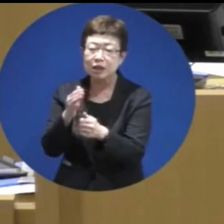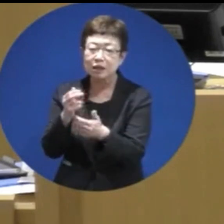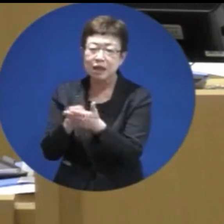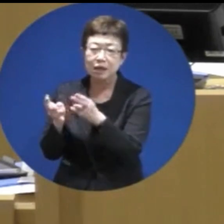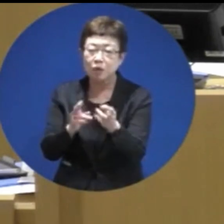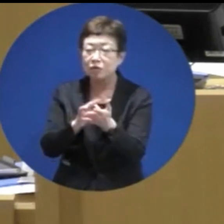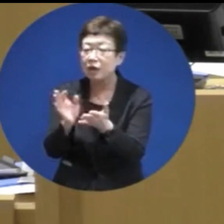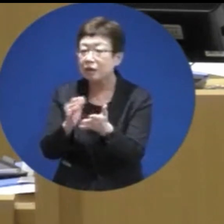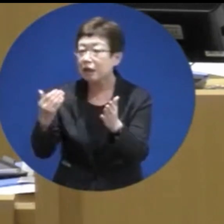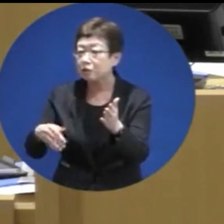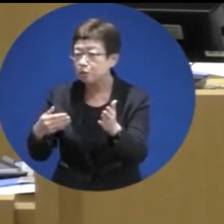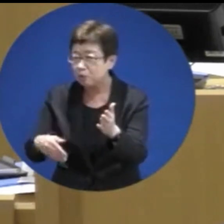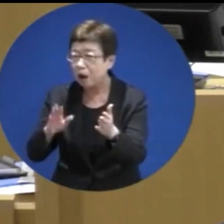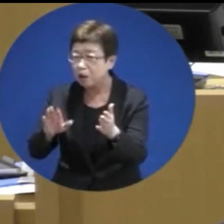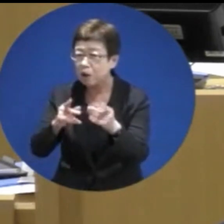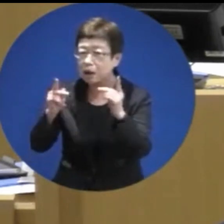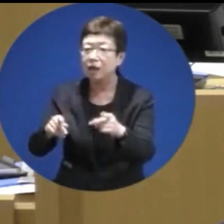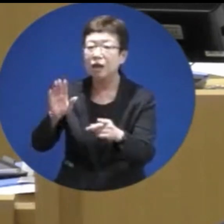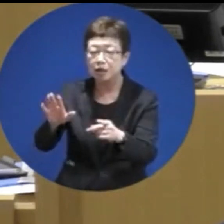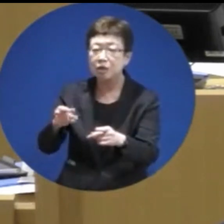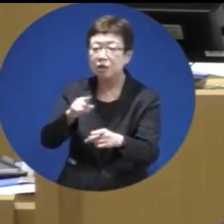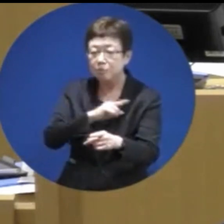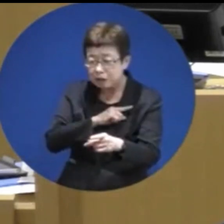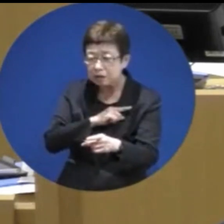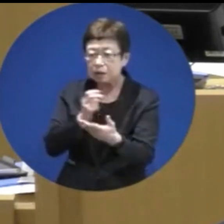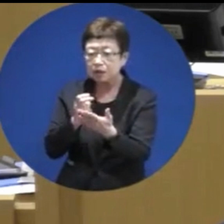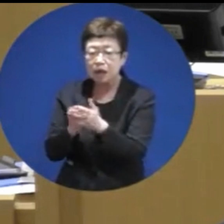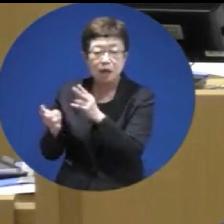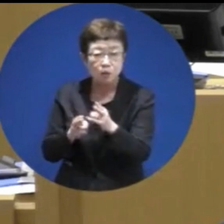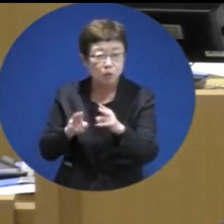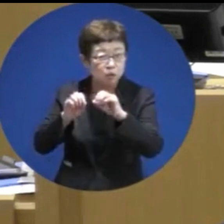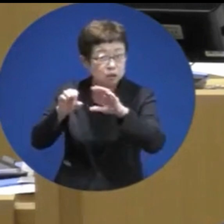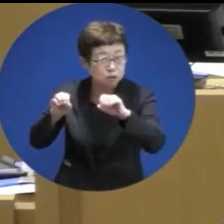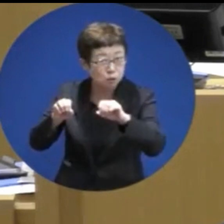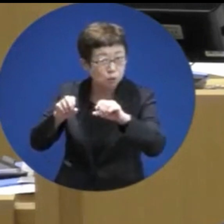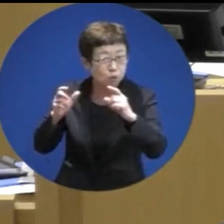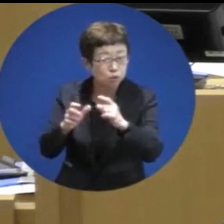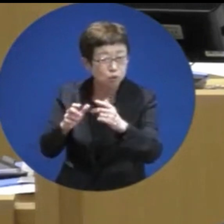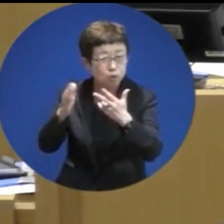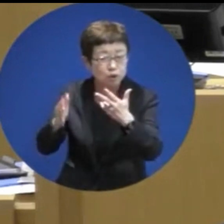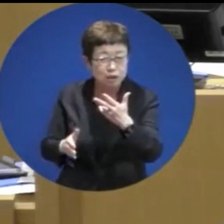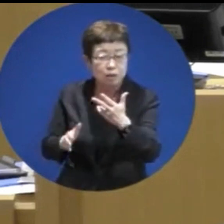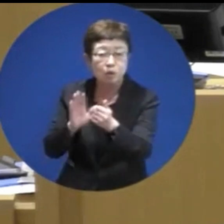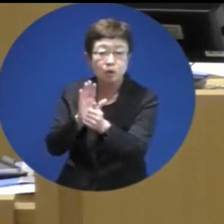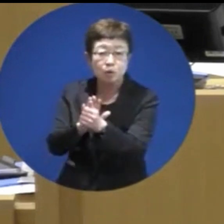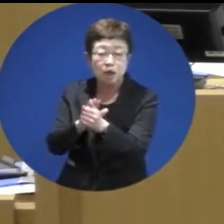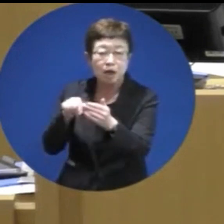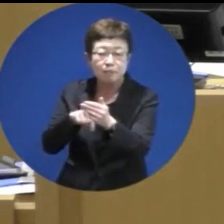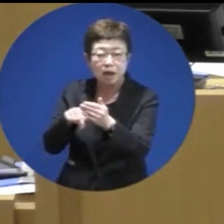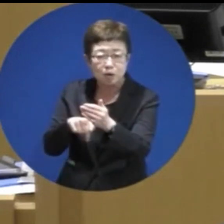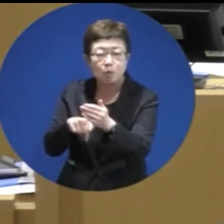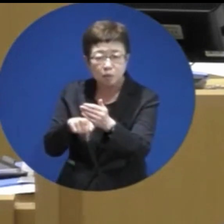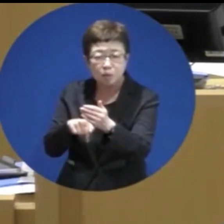されていない現状は課題と考えており、まずは制度の認知向上と、小規模施設に対して助成対象メニューの多角化を検